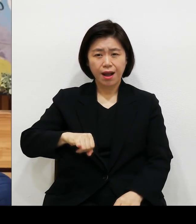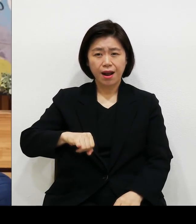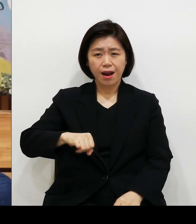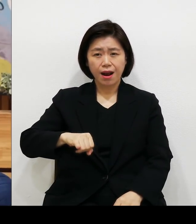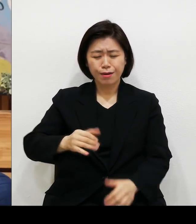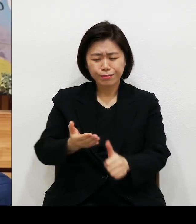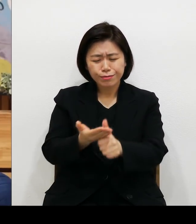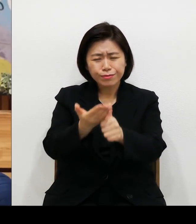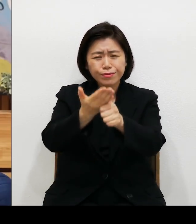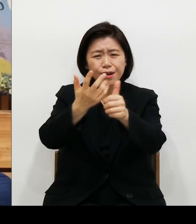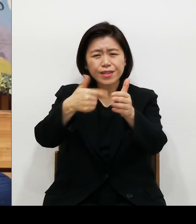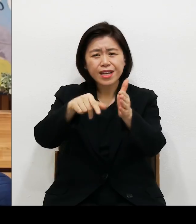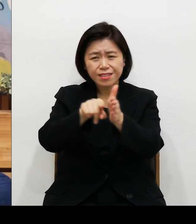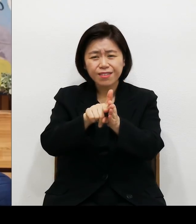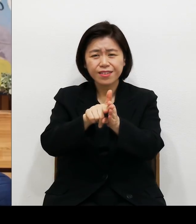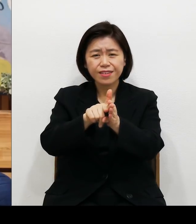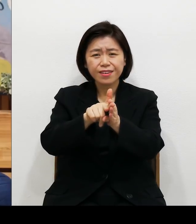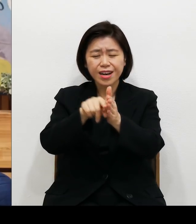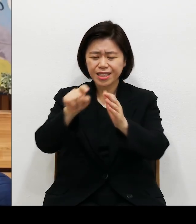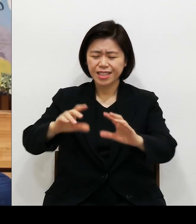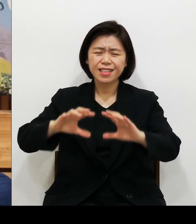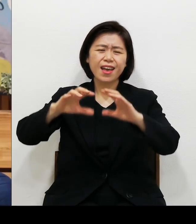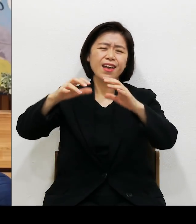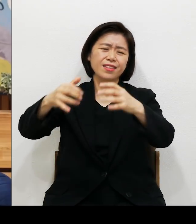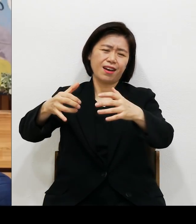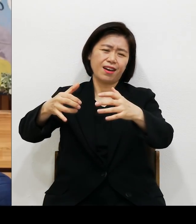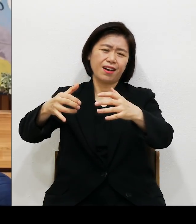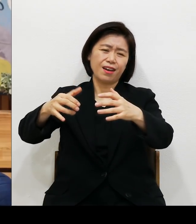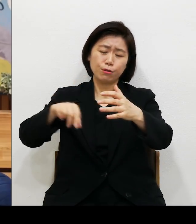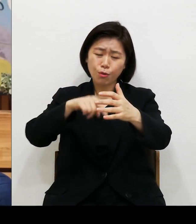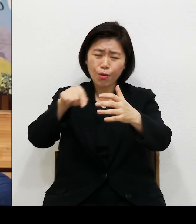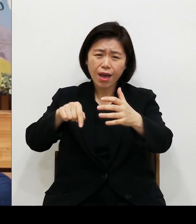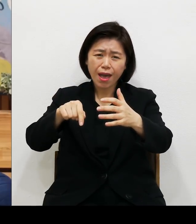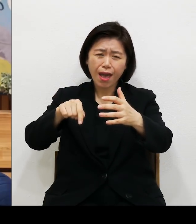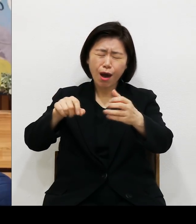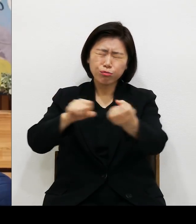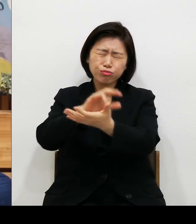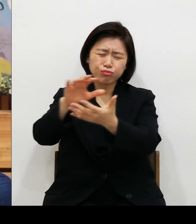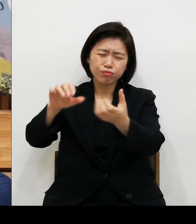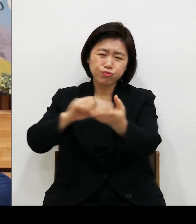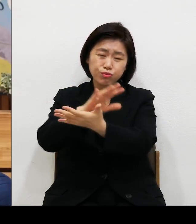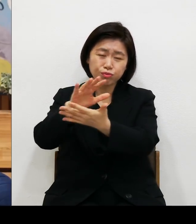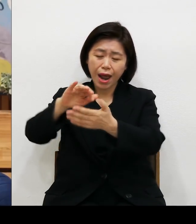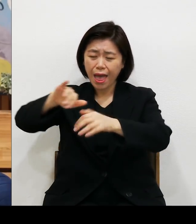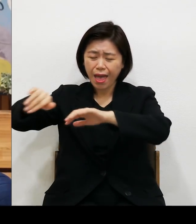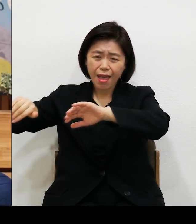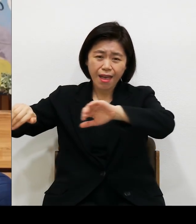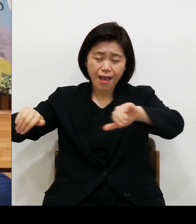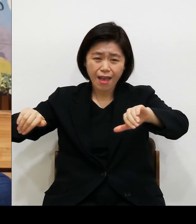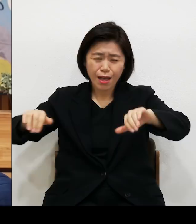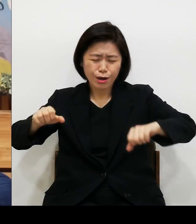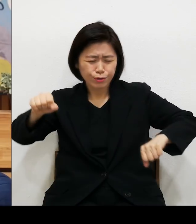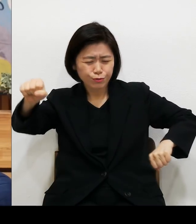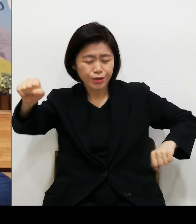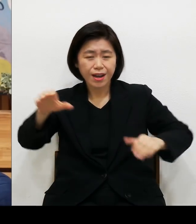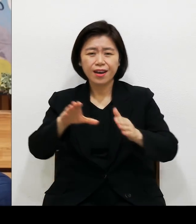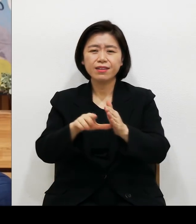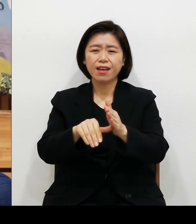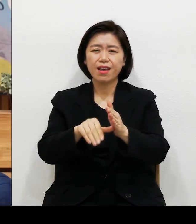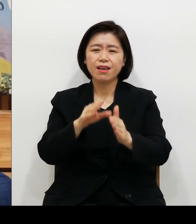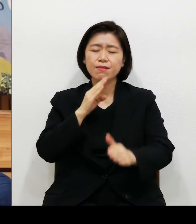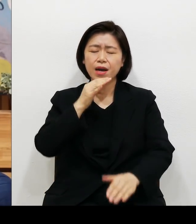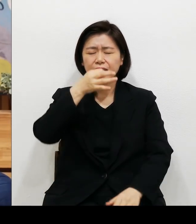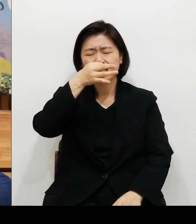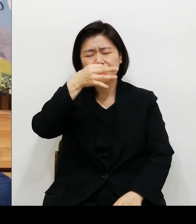데리고 이 세상이라는 거친 파도와 풍파를 싸워가며 뚫고 나갈 때 얼마나